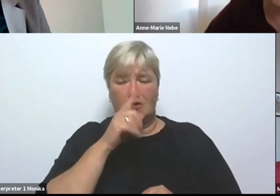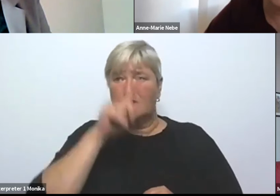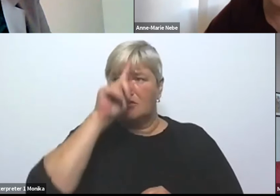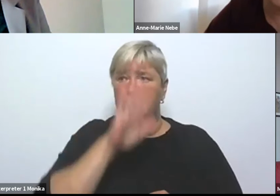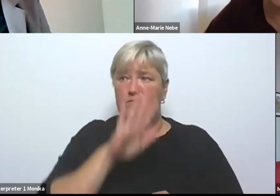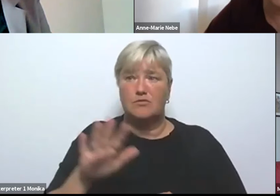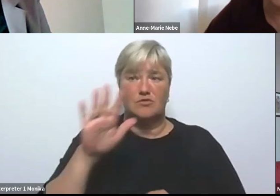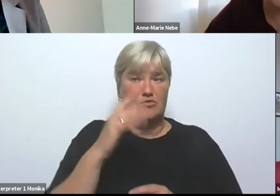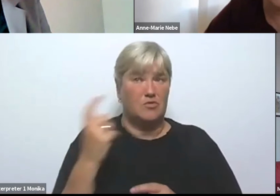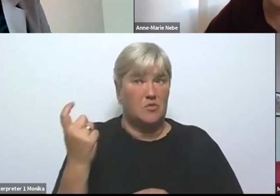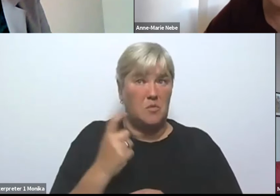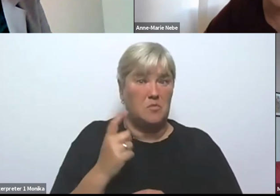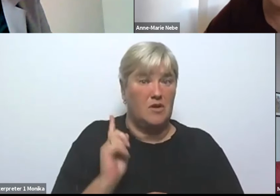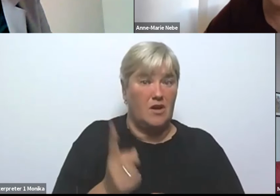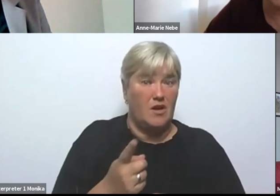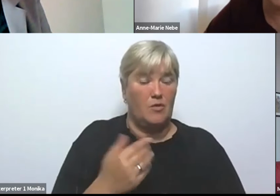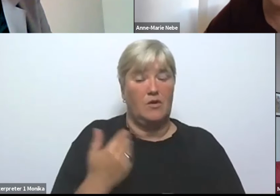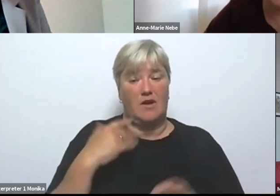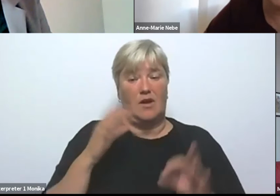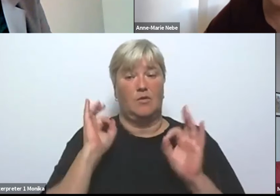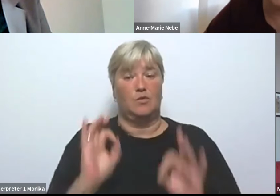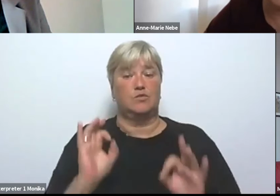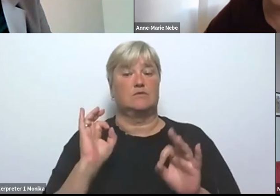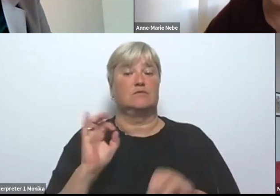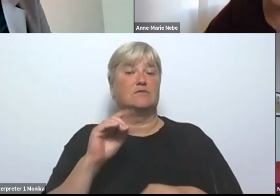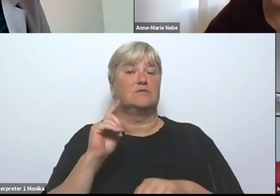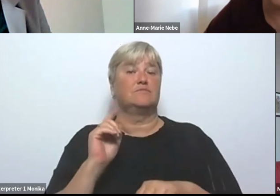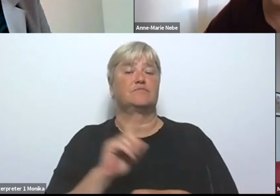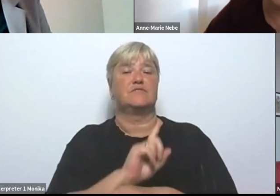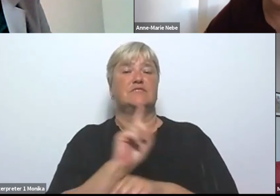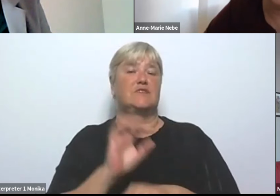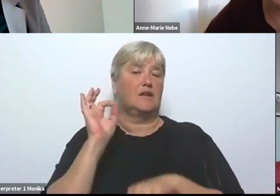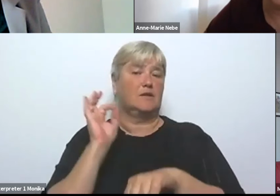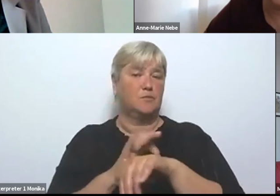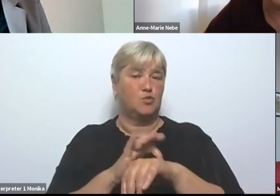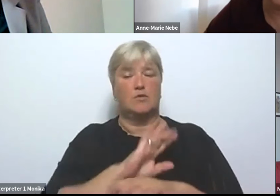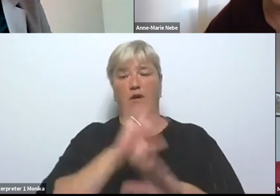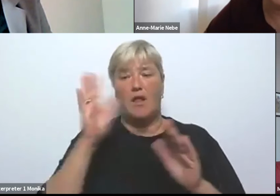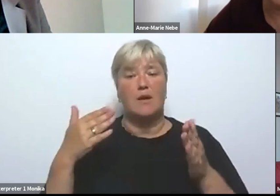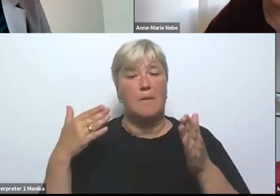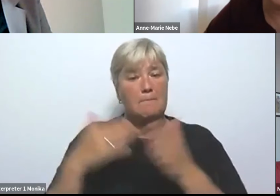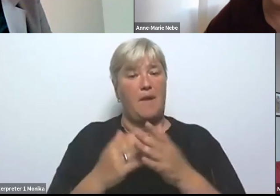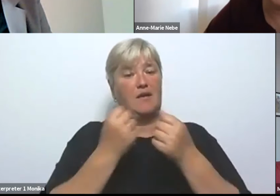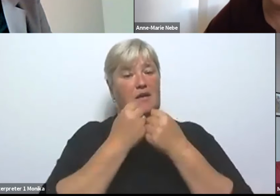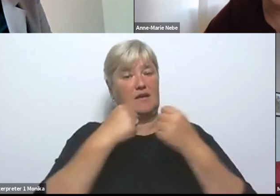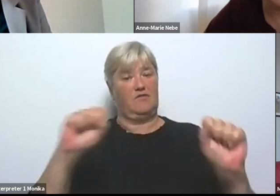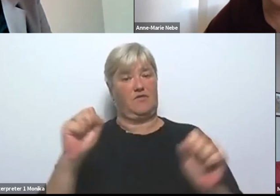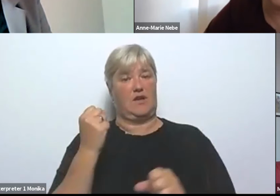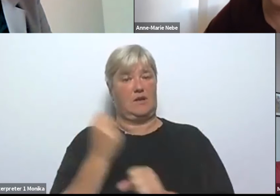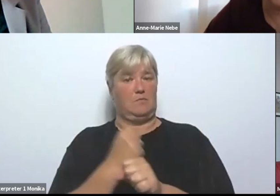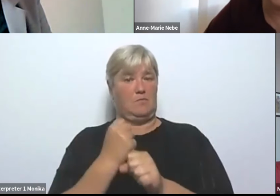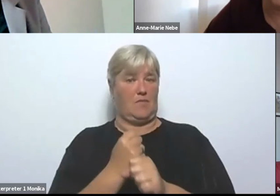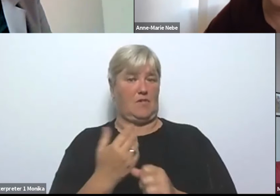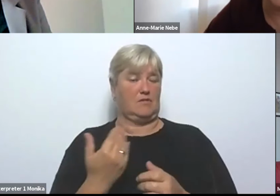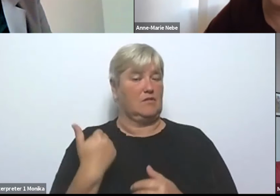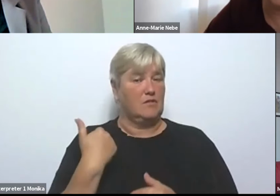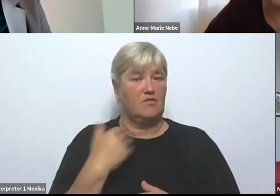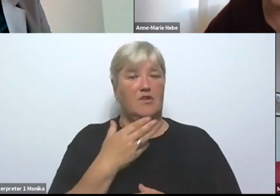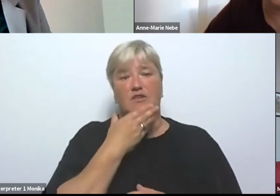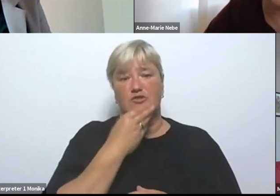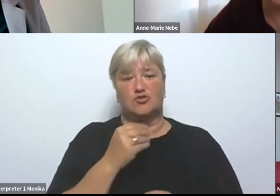soll, dann wäre es eigentlich ein guter Zeitpunkt. Und dann auch gleich das Ganze barrierefrei zu machen von Beginn an, wäre schön. Also ein kleiner Input mal an